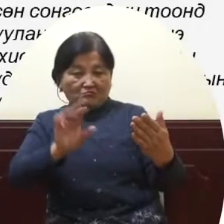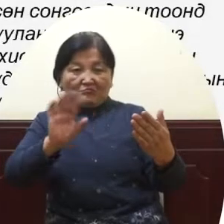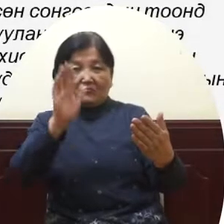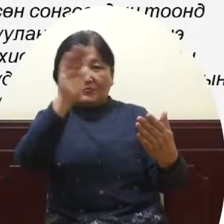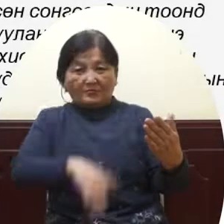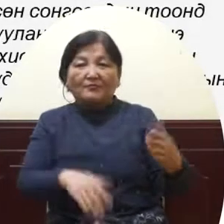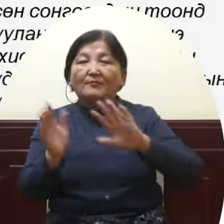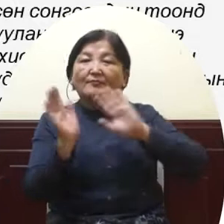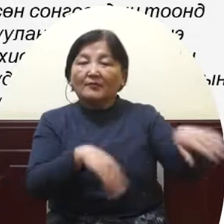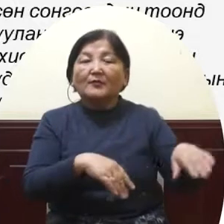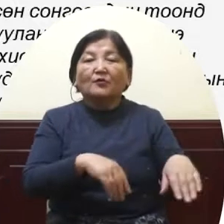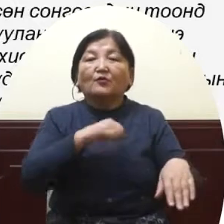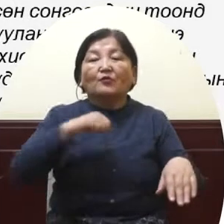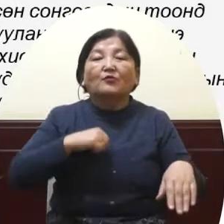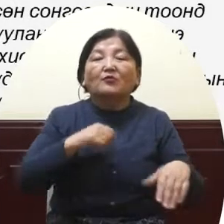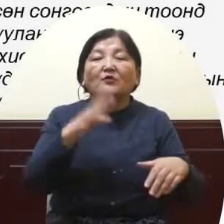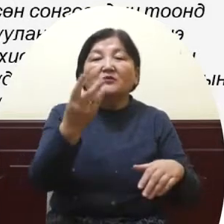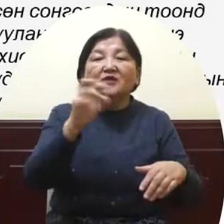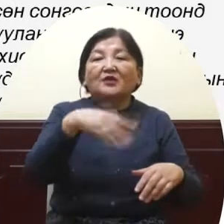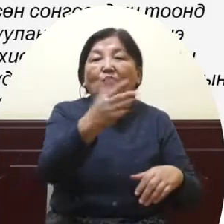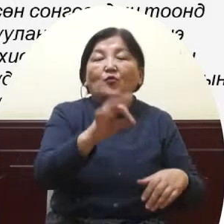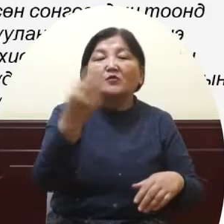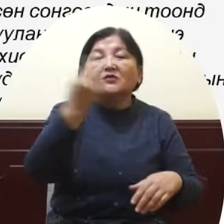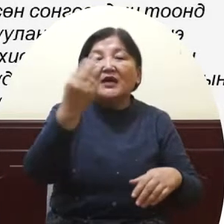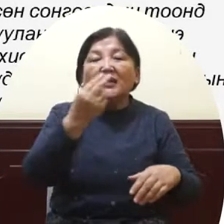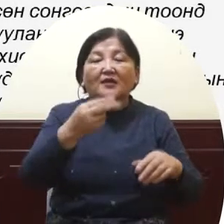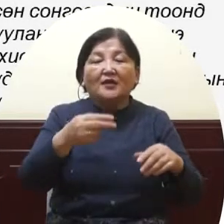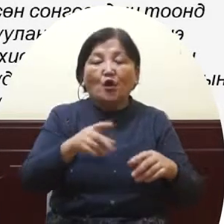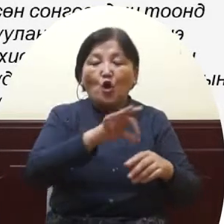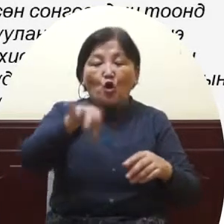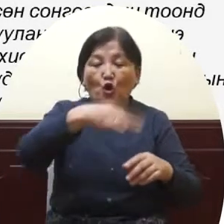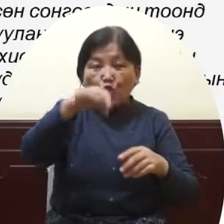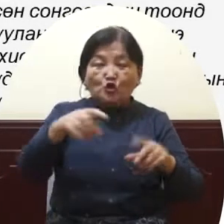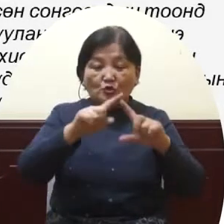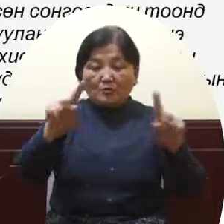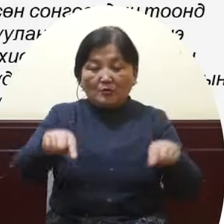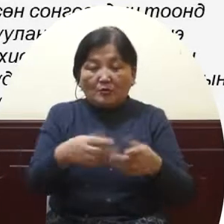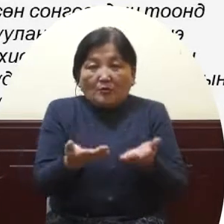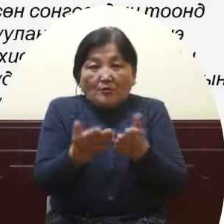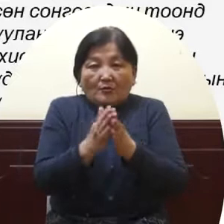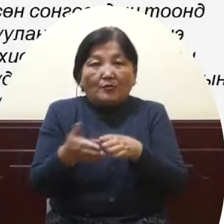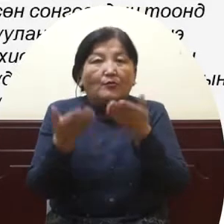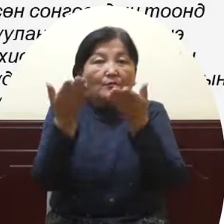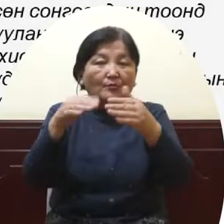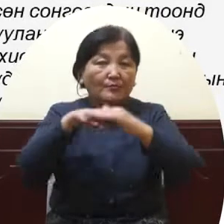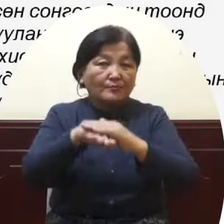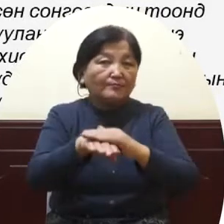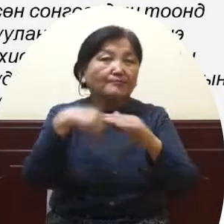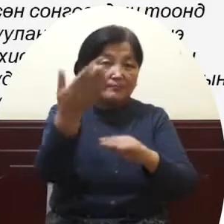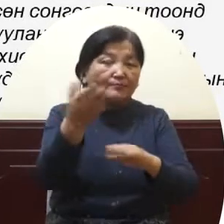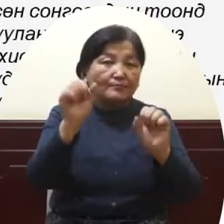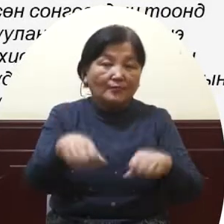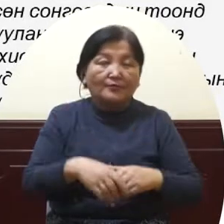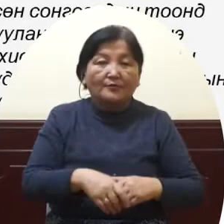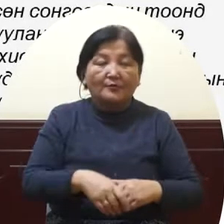оруулан тоолох ба энэ тохиолдолд уг саналыг хүчинтэй саналын хуудсанд тооцно гэсэн ийм хуулийн залттай. Өмнөх 12 оны хуулинд яг